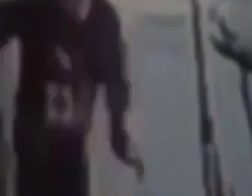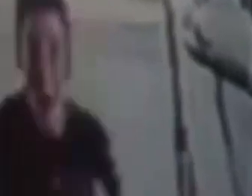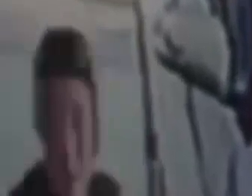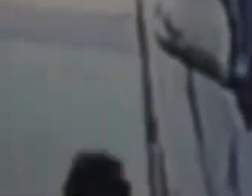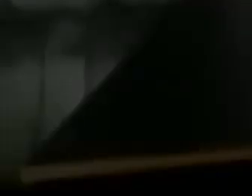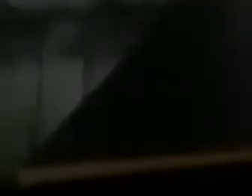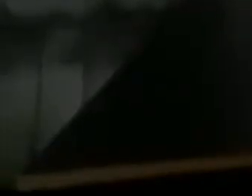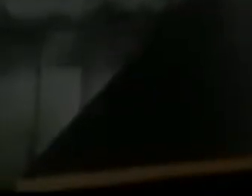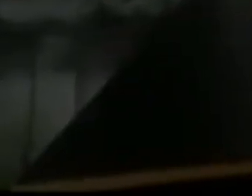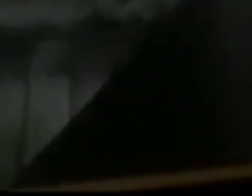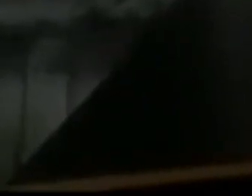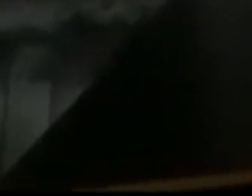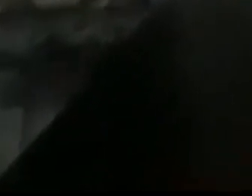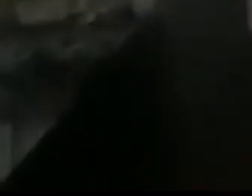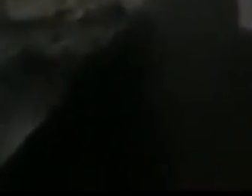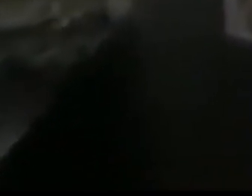בשרון.